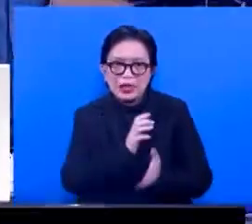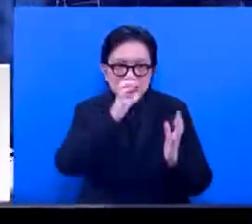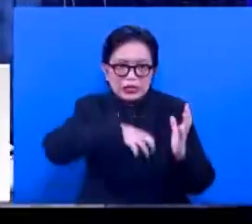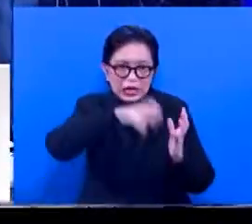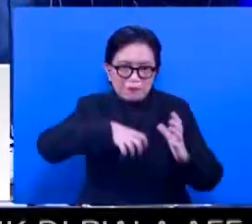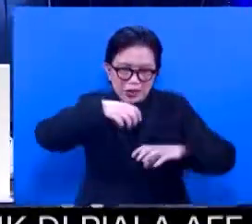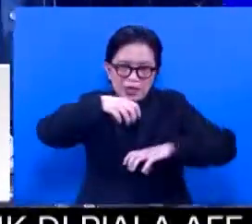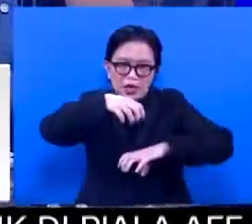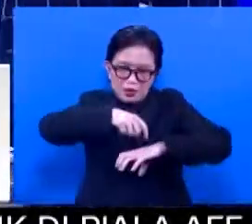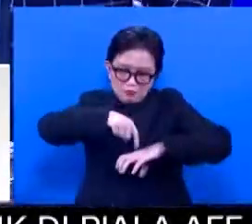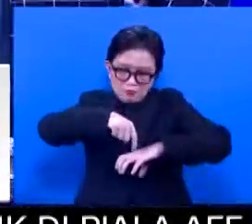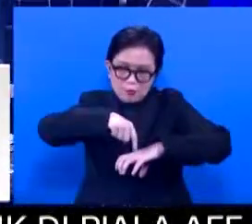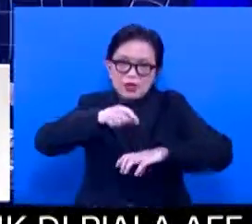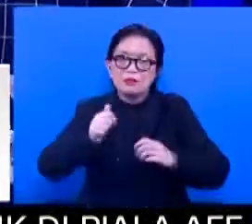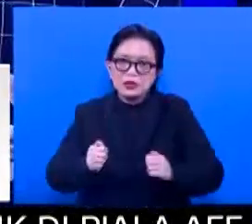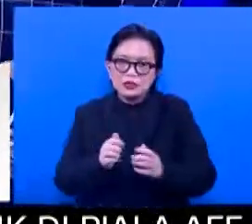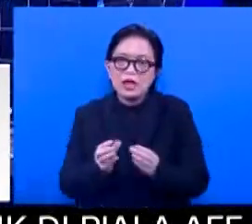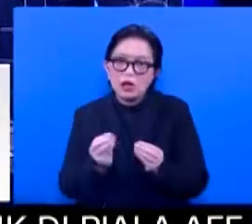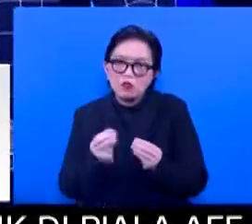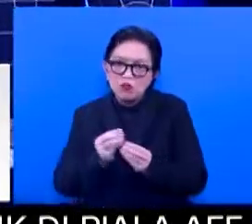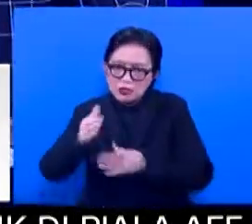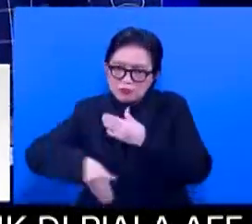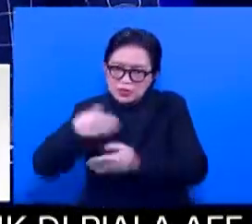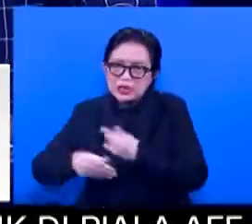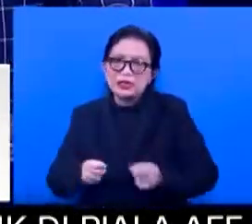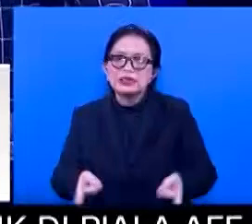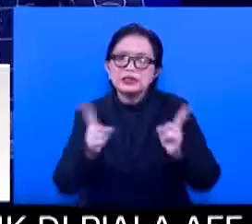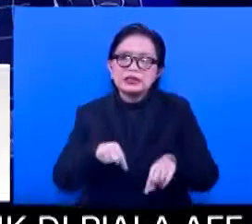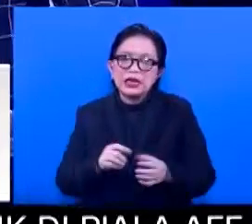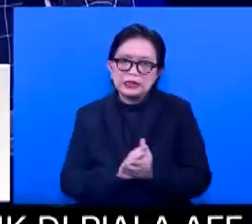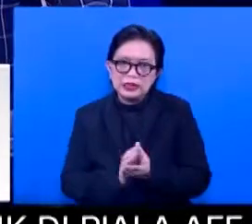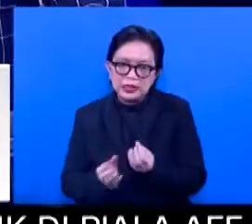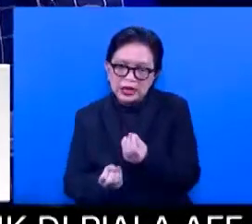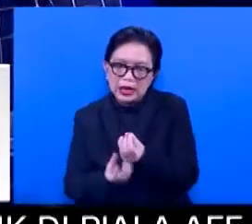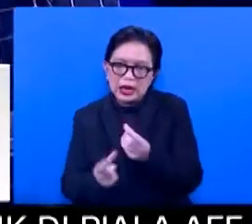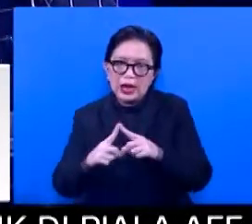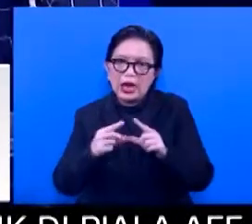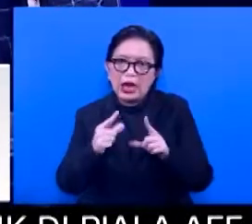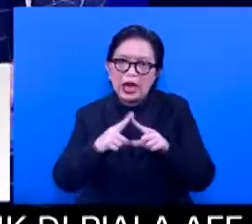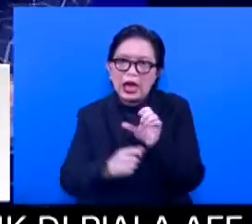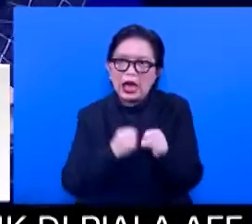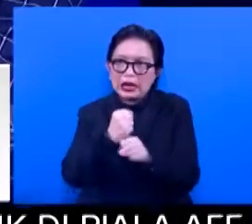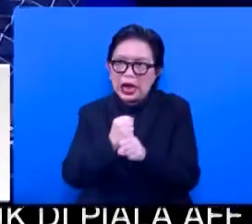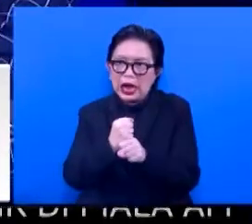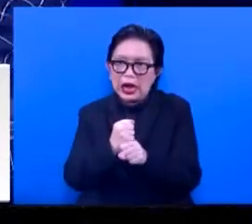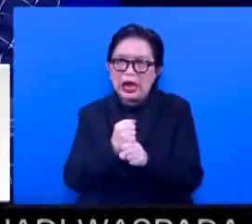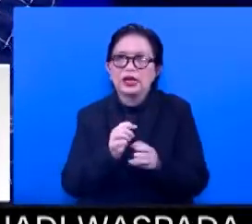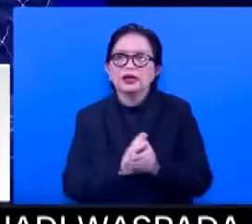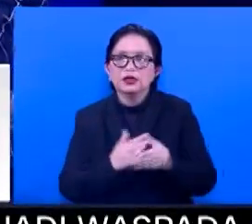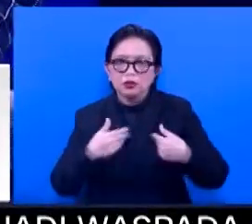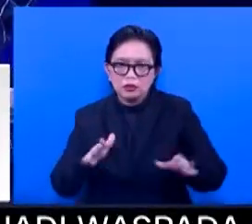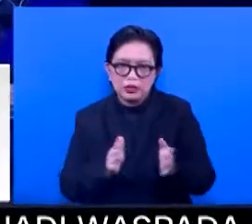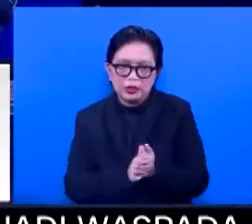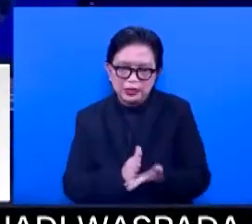menambah pundi-pundi cuan dengan cara diolah menjadi arang. Dan berikut kami hadirkan lika-liku pembuatan arang batok, mulai dari pemilahan